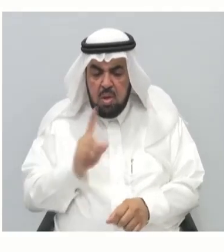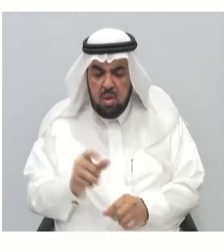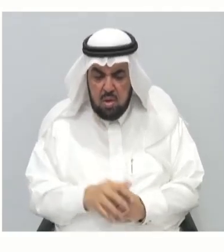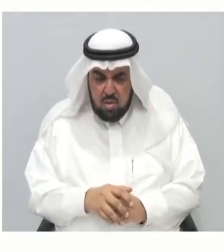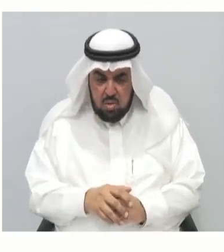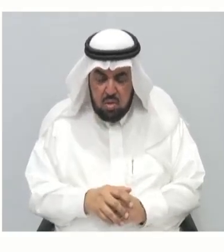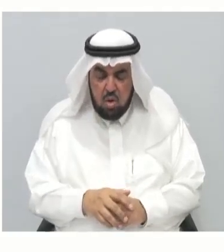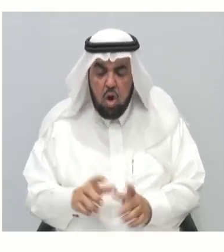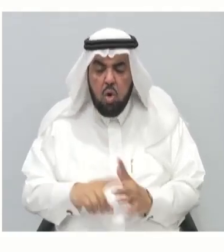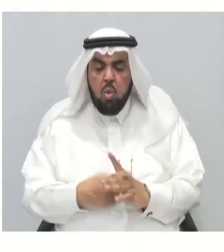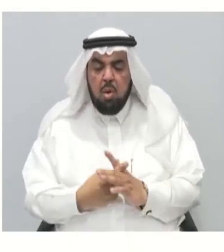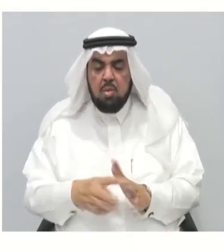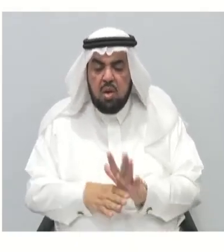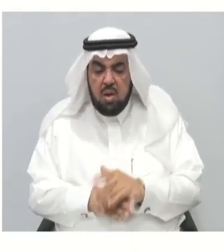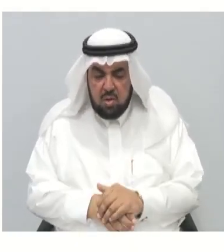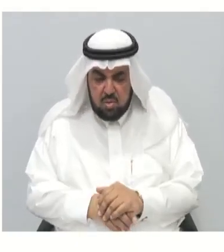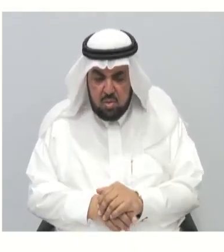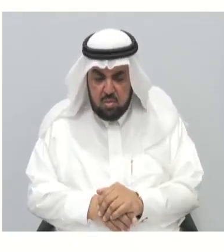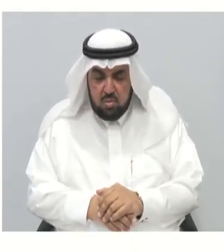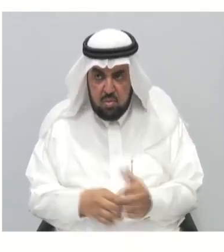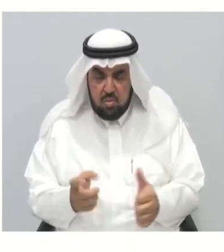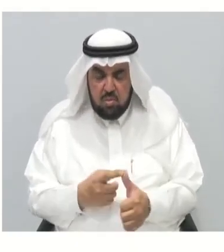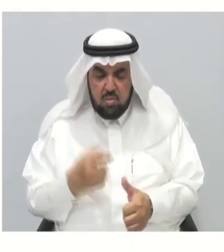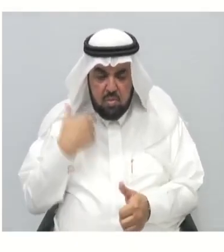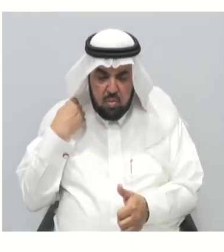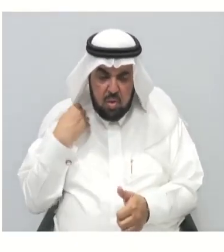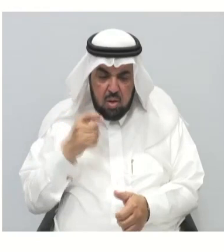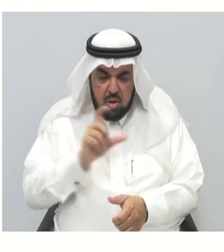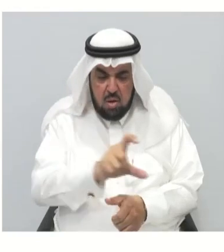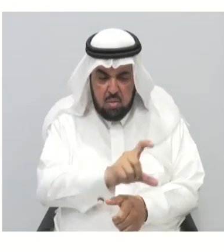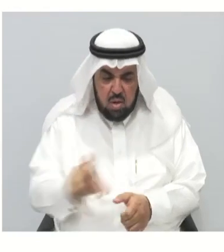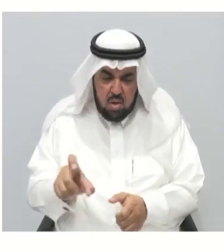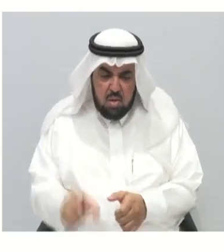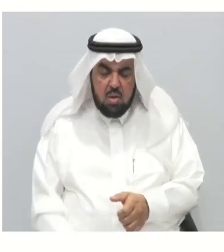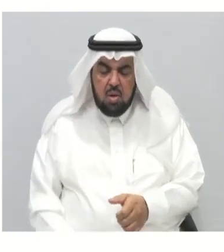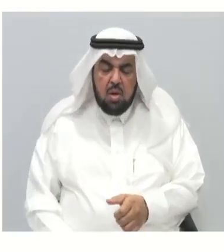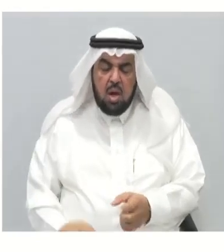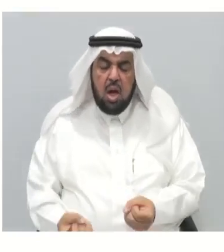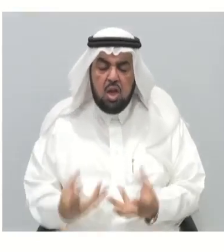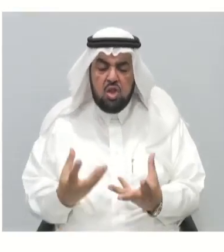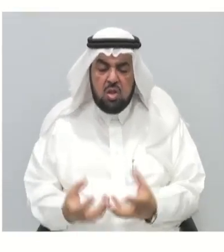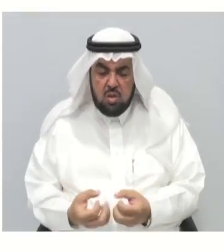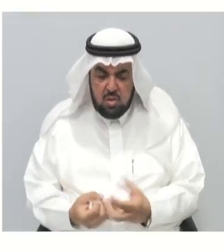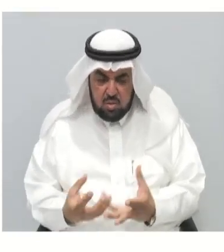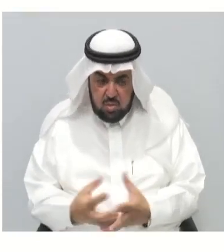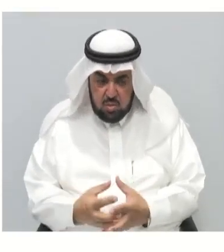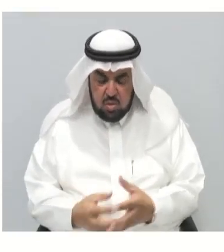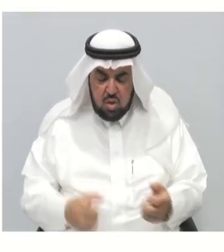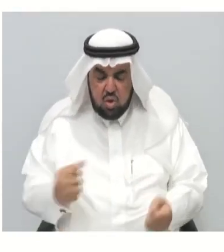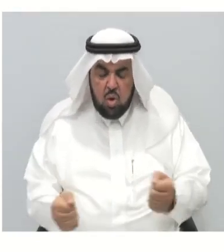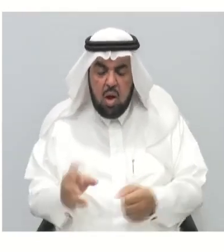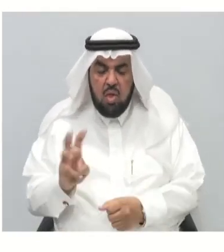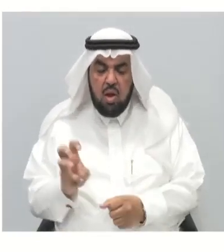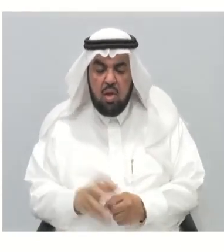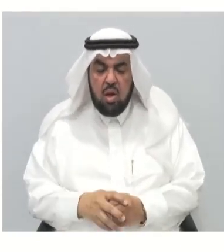دعونا نبرمج معناتين اقوم بسحب اللبنه الاكشن الدرايف فور ورد نجعل السرعه